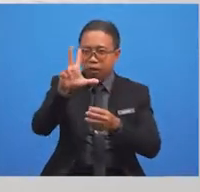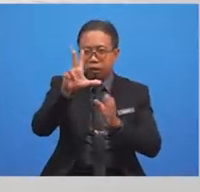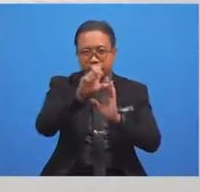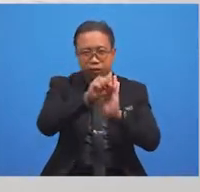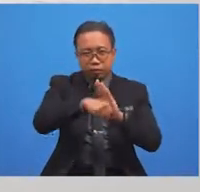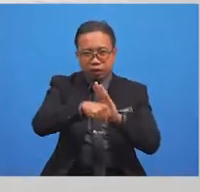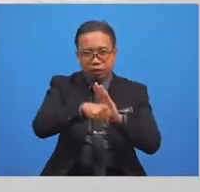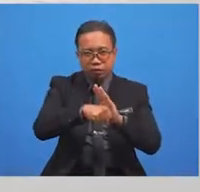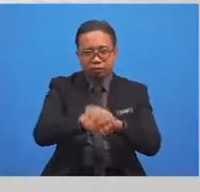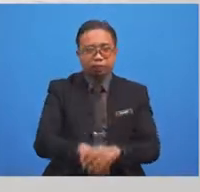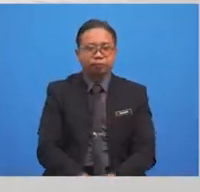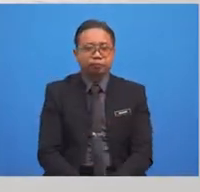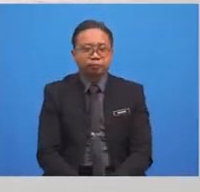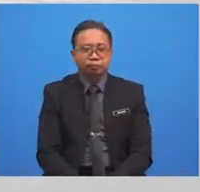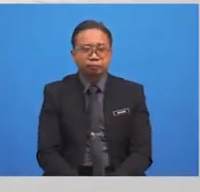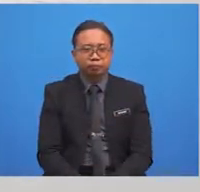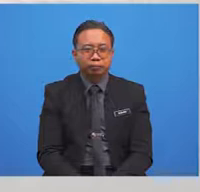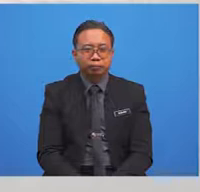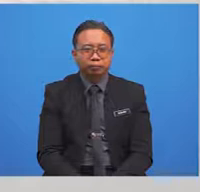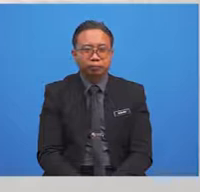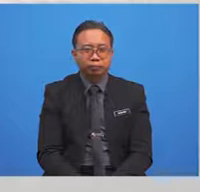saat dari sekarang.